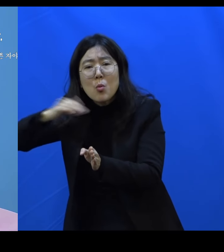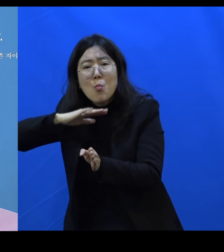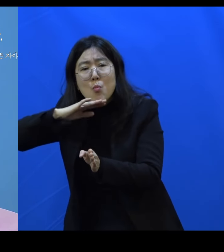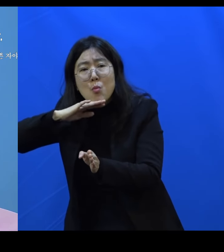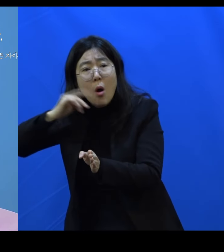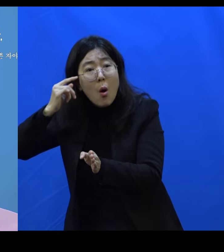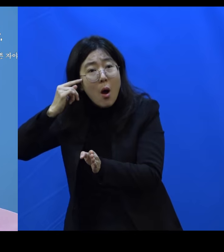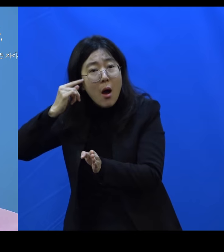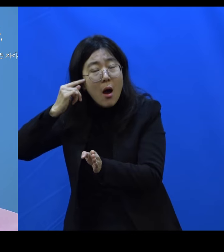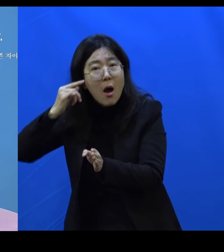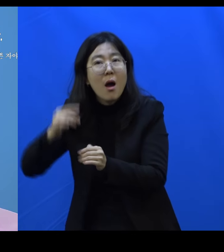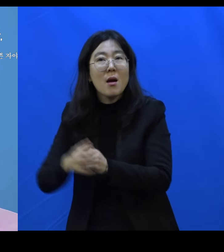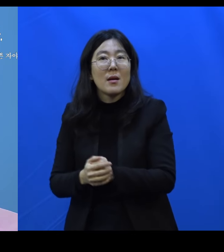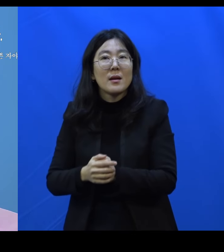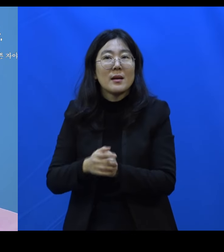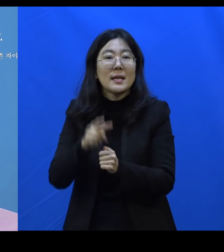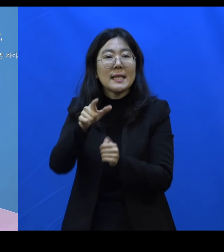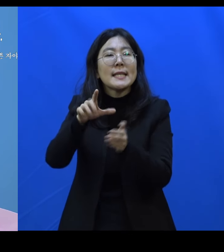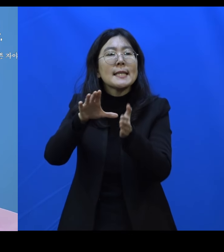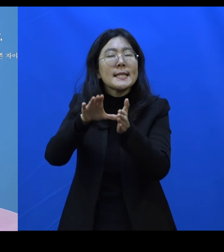자, 이때